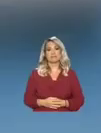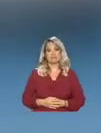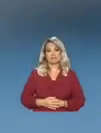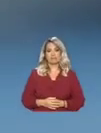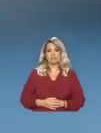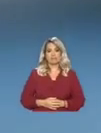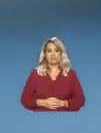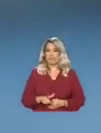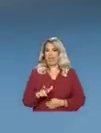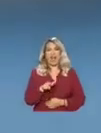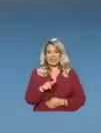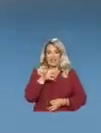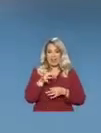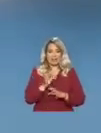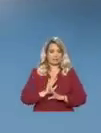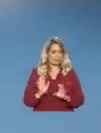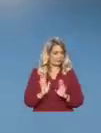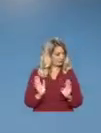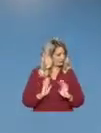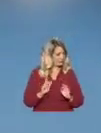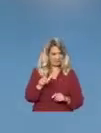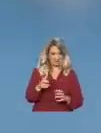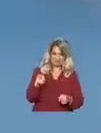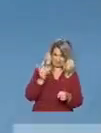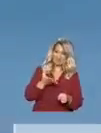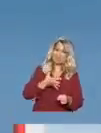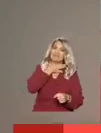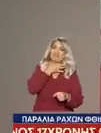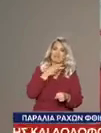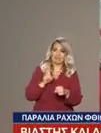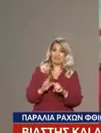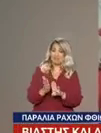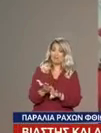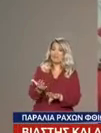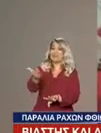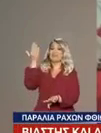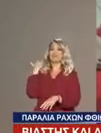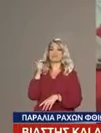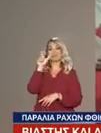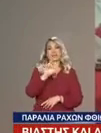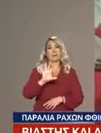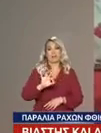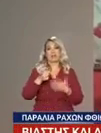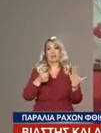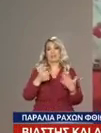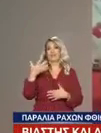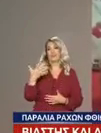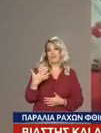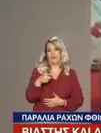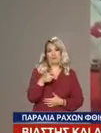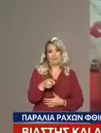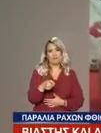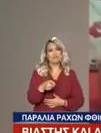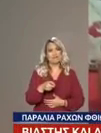Μία ακόμη απίστευτη ιστορία όμως κρύβεται πίσω από τη διπλή τραγωδία στις Ράχες. Καθώς ο 56χρονος άνδρας που έσπευσε με